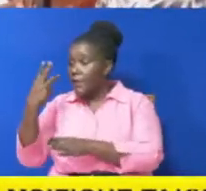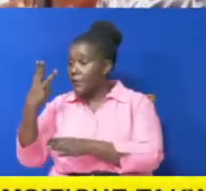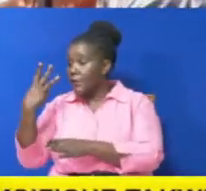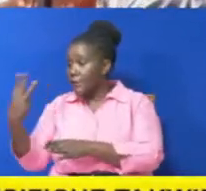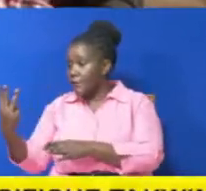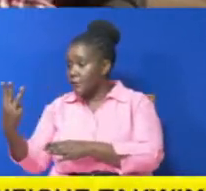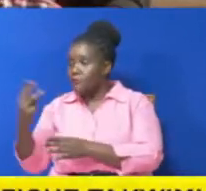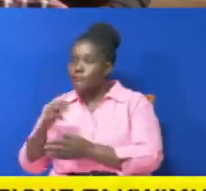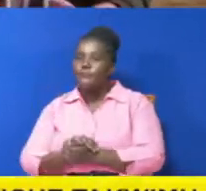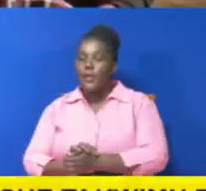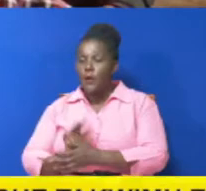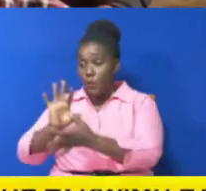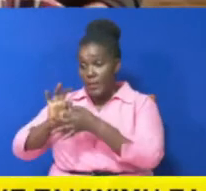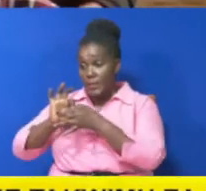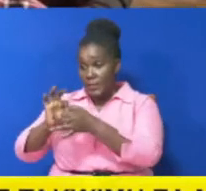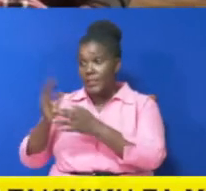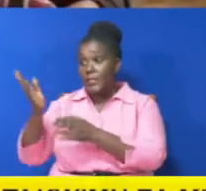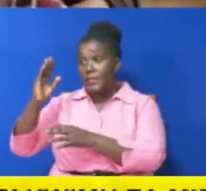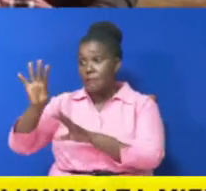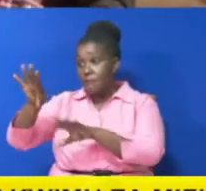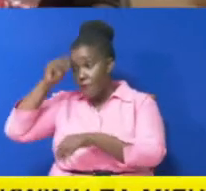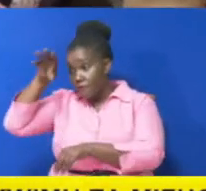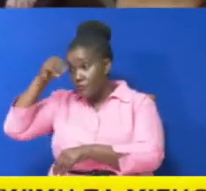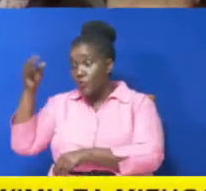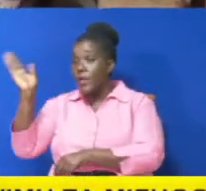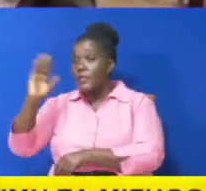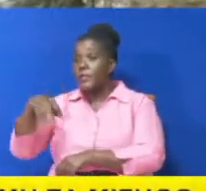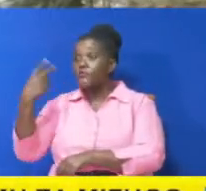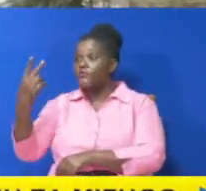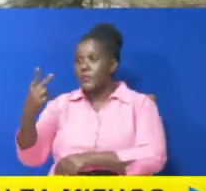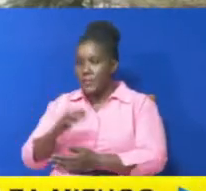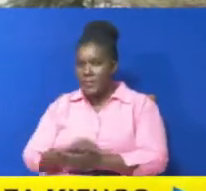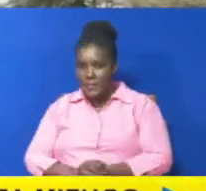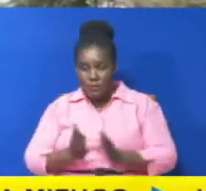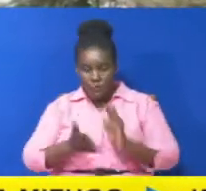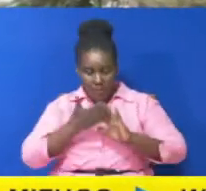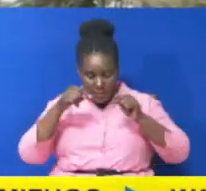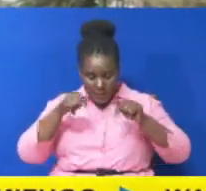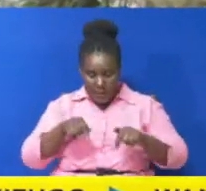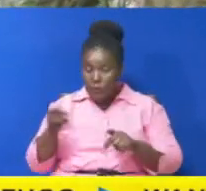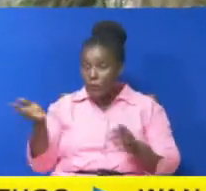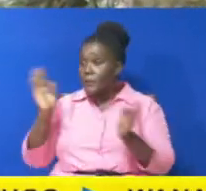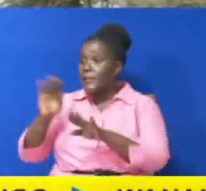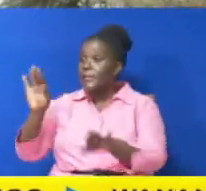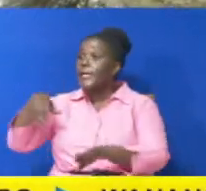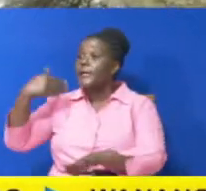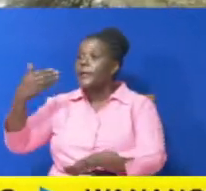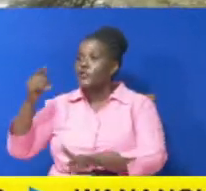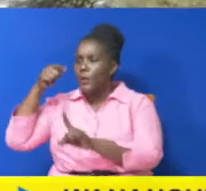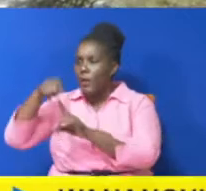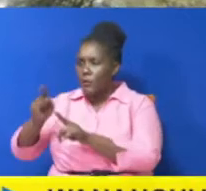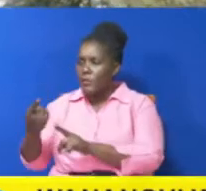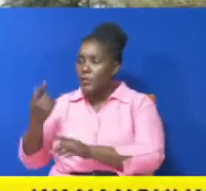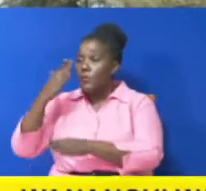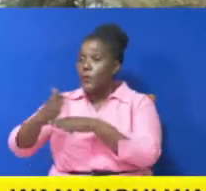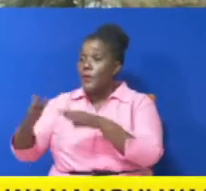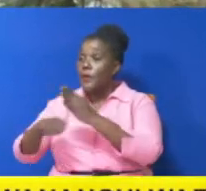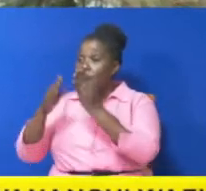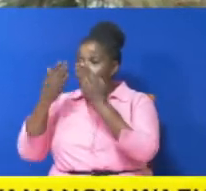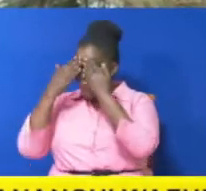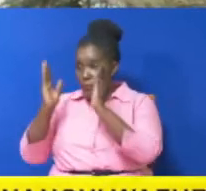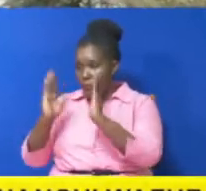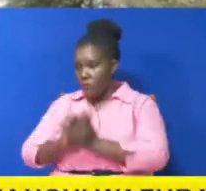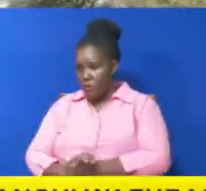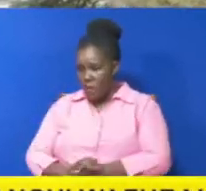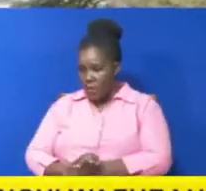133 ambao pia watashiriki kwa siku mbili ambao wameanza leo watamalizia kesho, ili kuwajengea uelewa pamoja na kwamba wakishamaliza